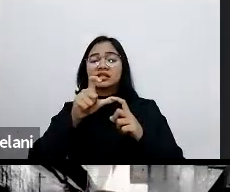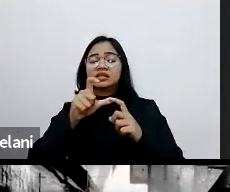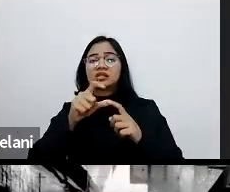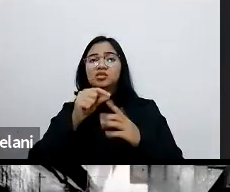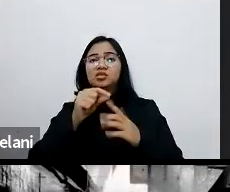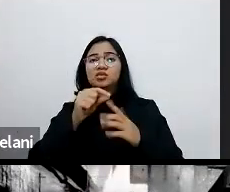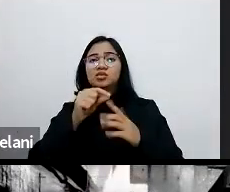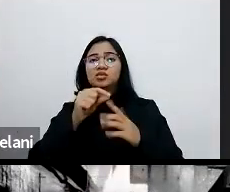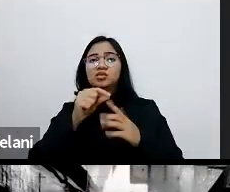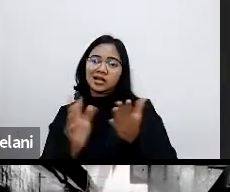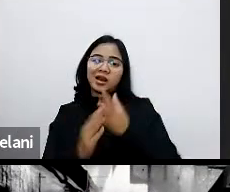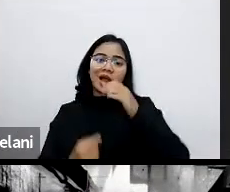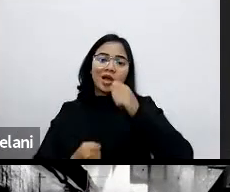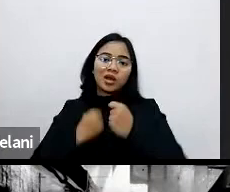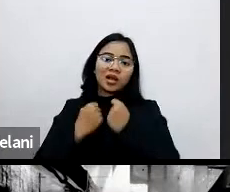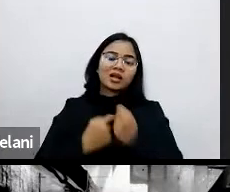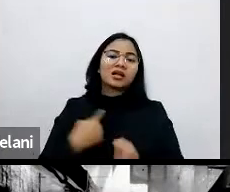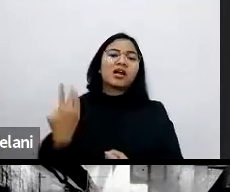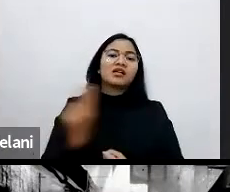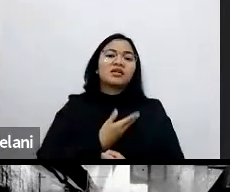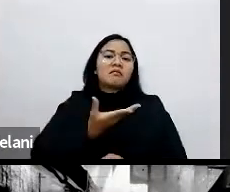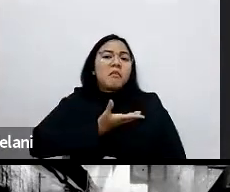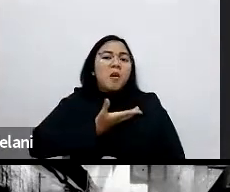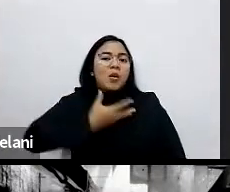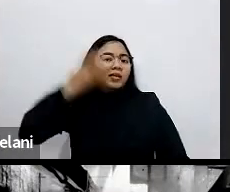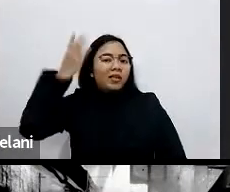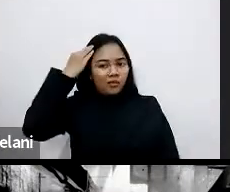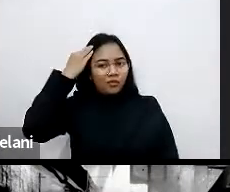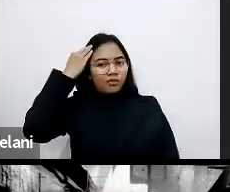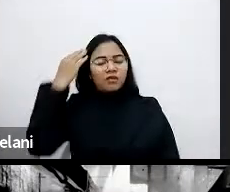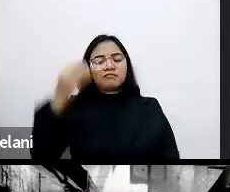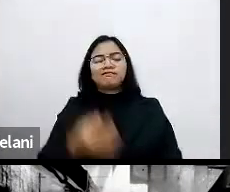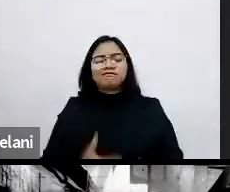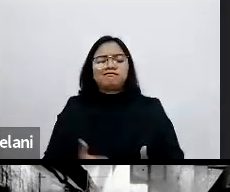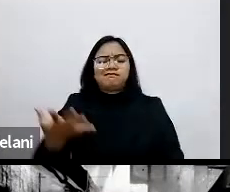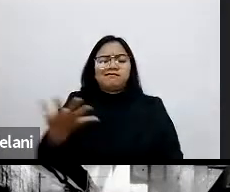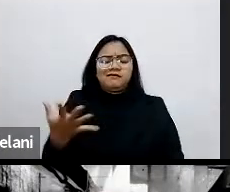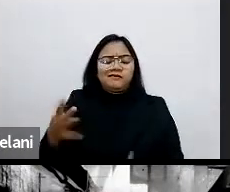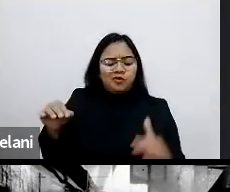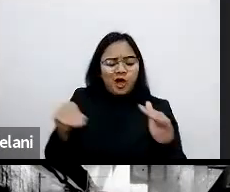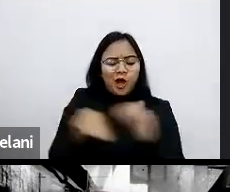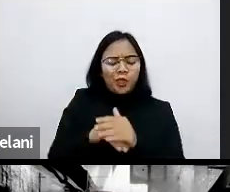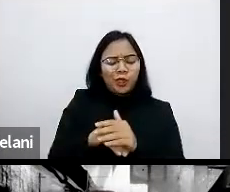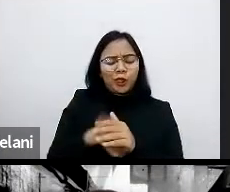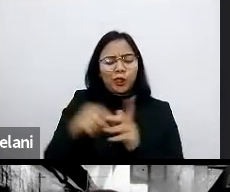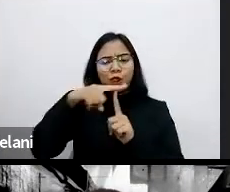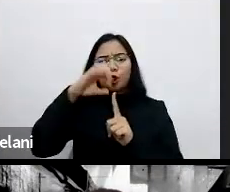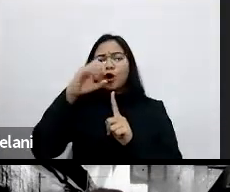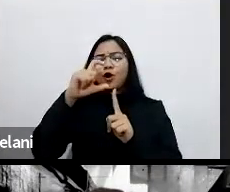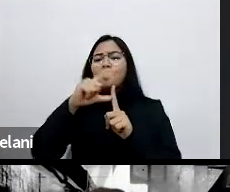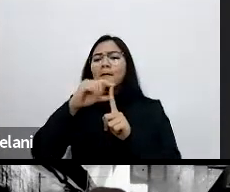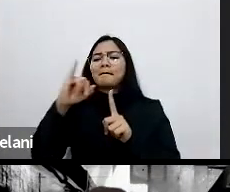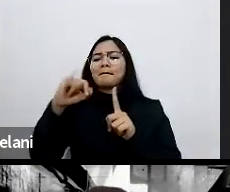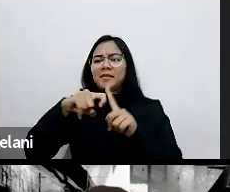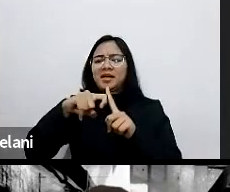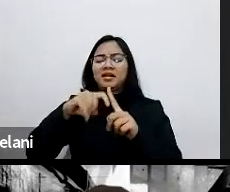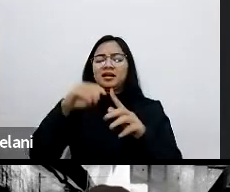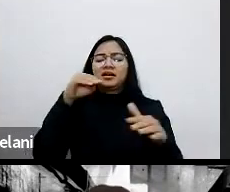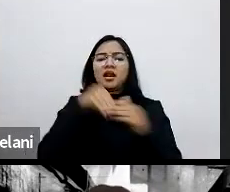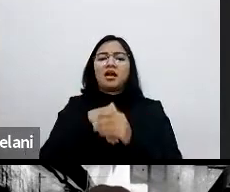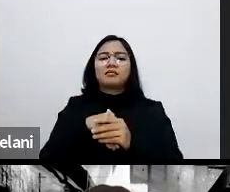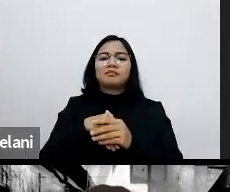tahu bagaimana memasukkan topik ini ke dalam proses belajar mengajar di pendidikan tinggi, Kak. Dan